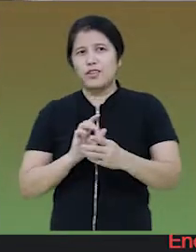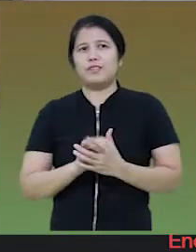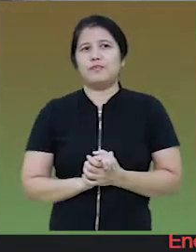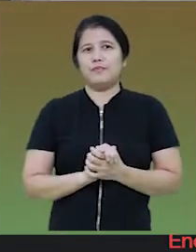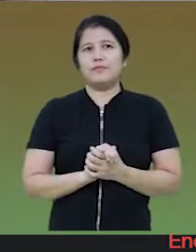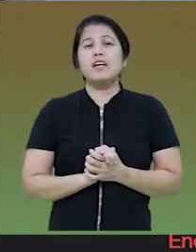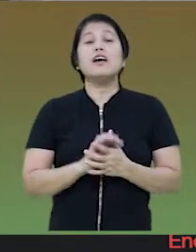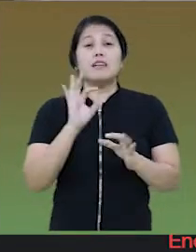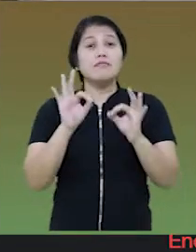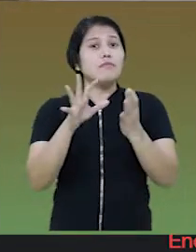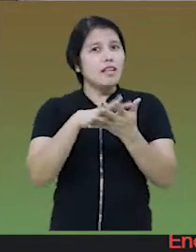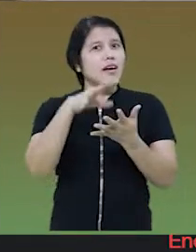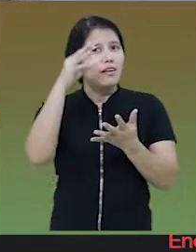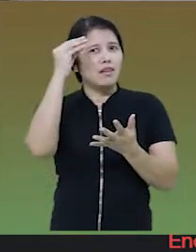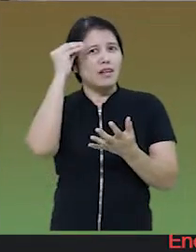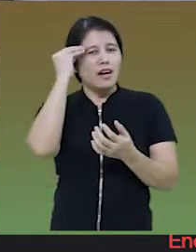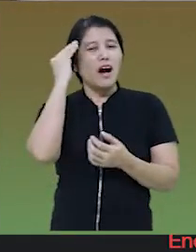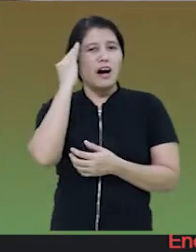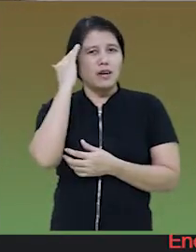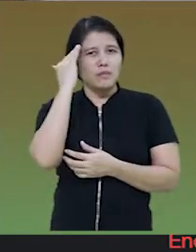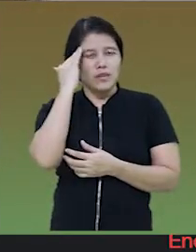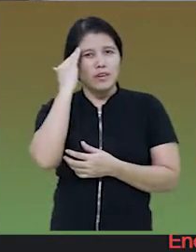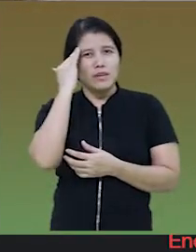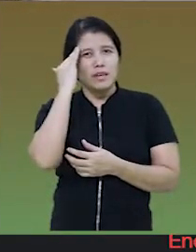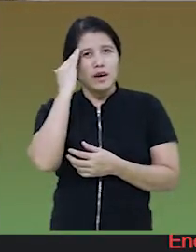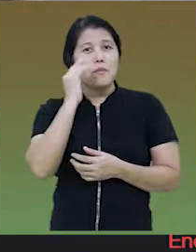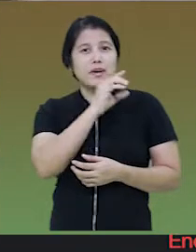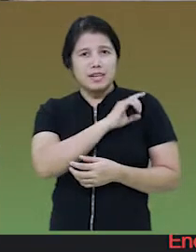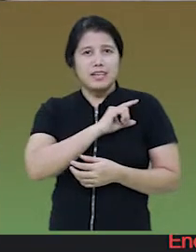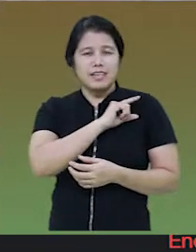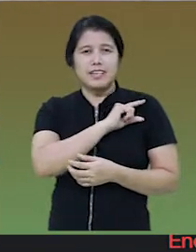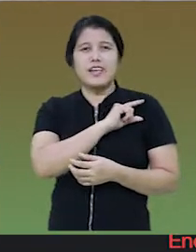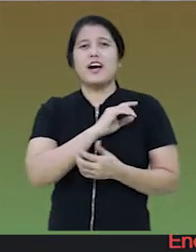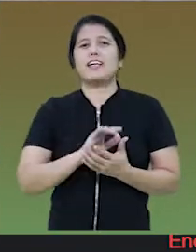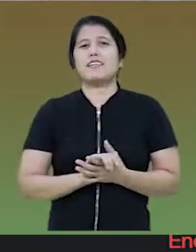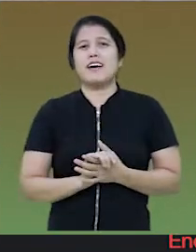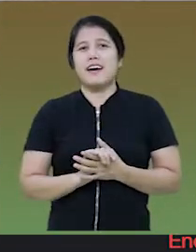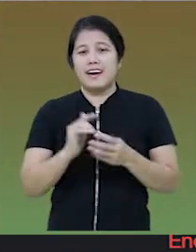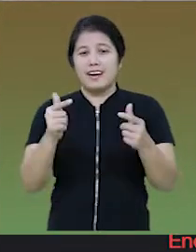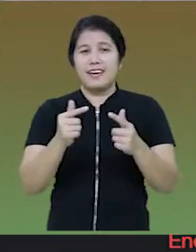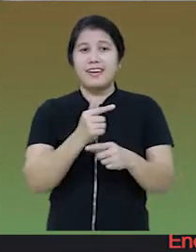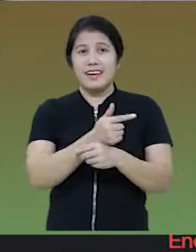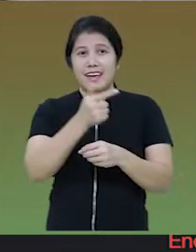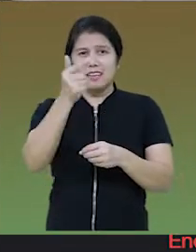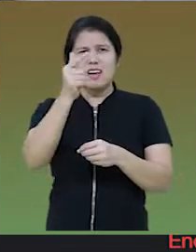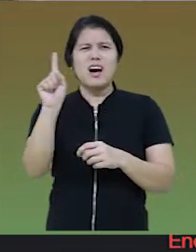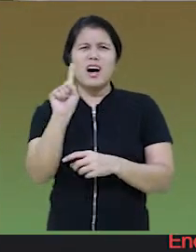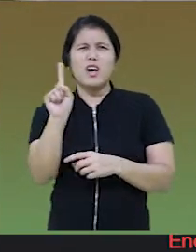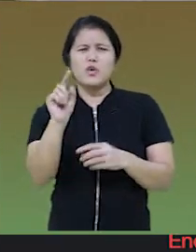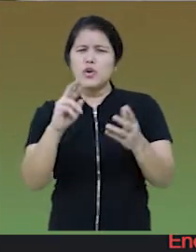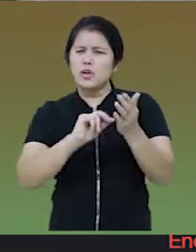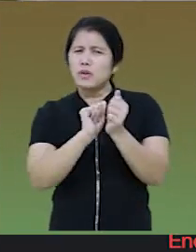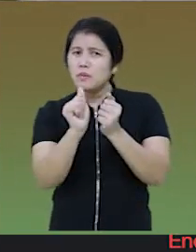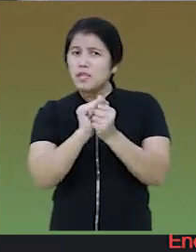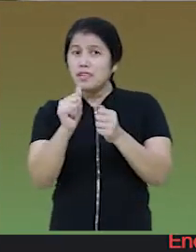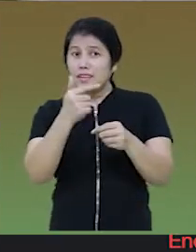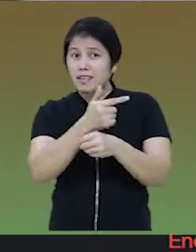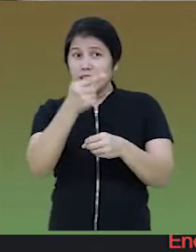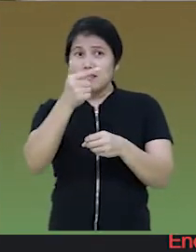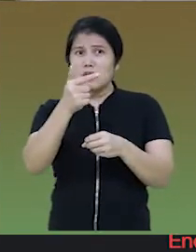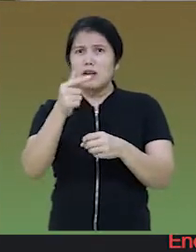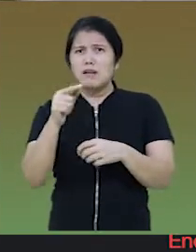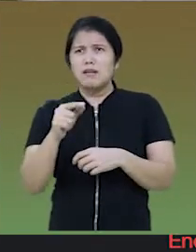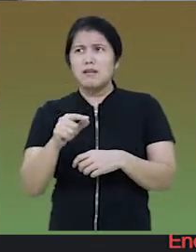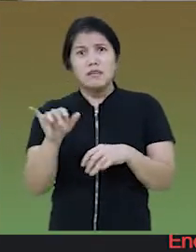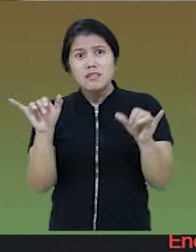nyo kung alam nyo ang ilan sa mga katangian ng gas. Ano pong ibig sabihin ng gas?